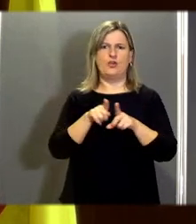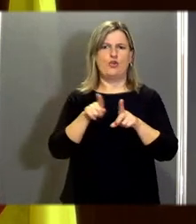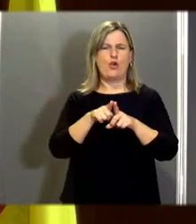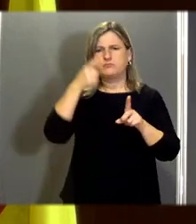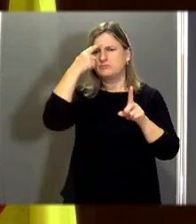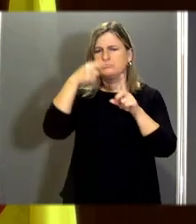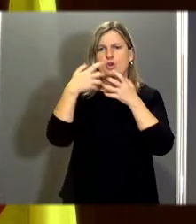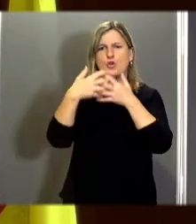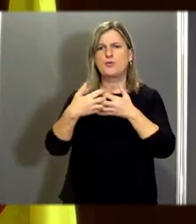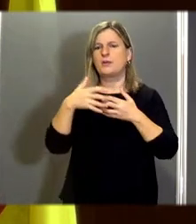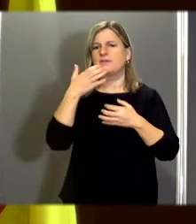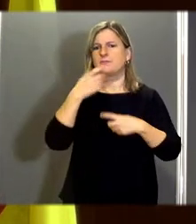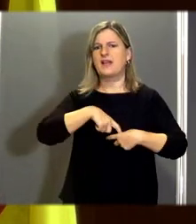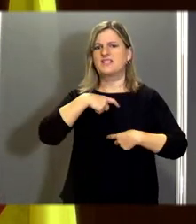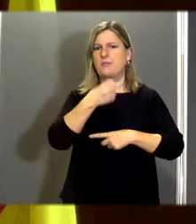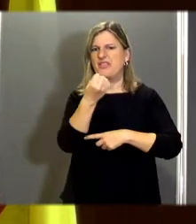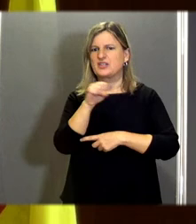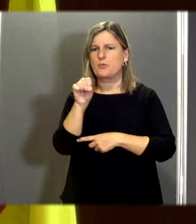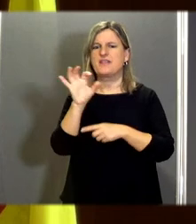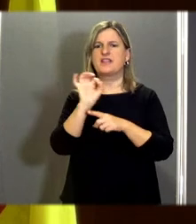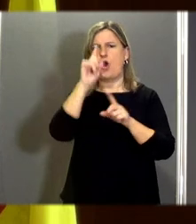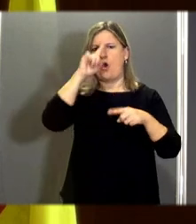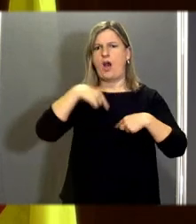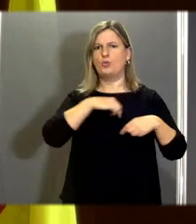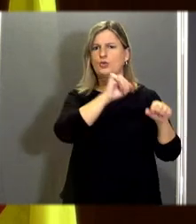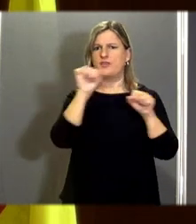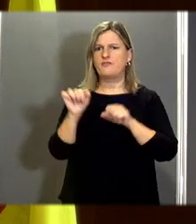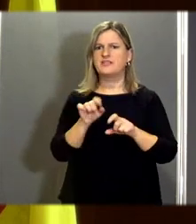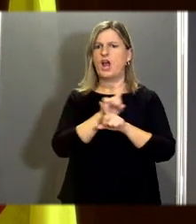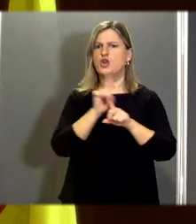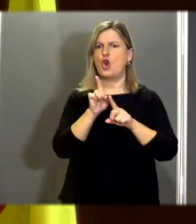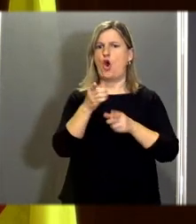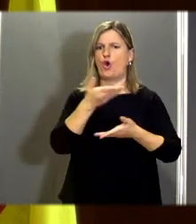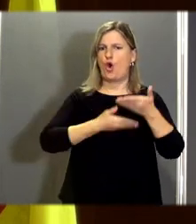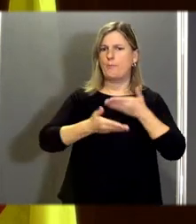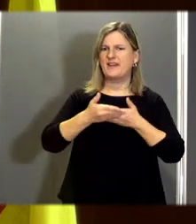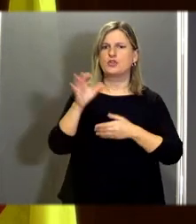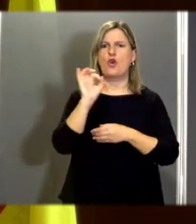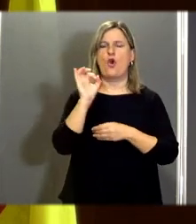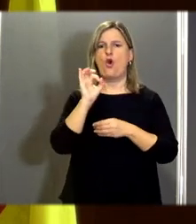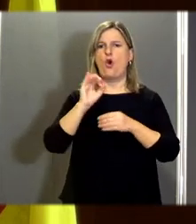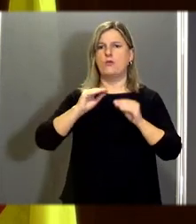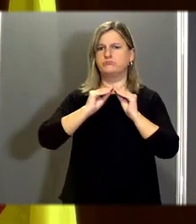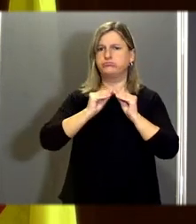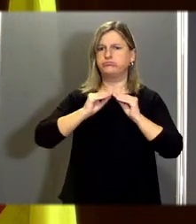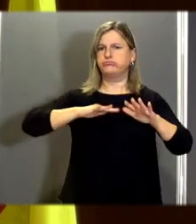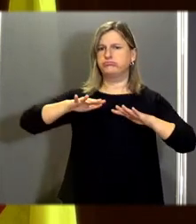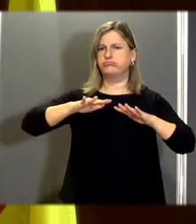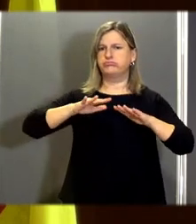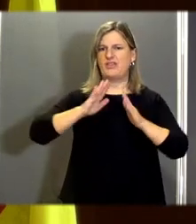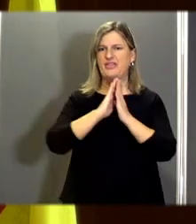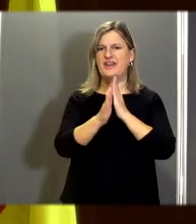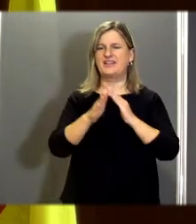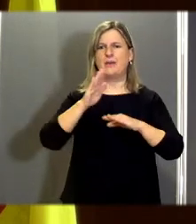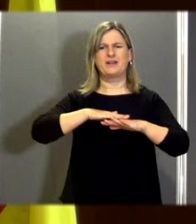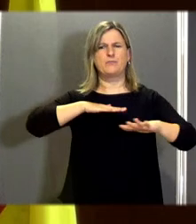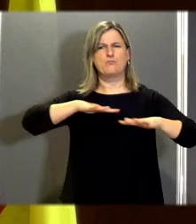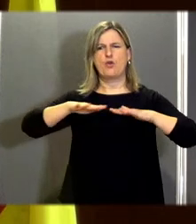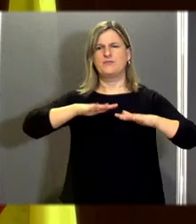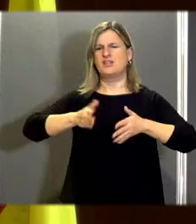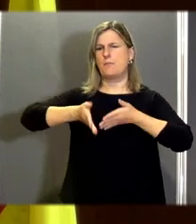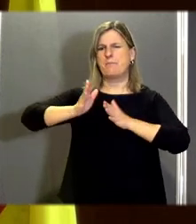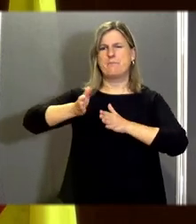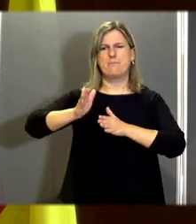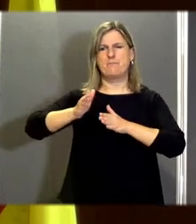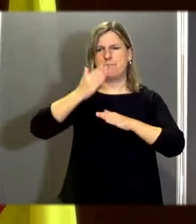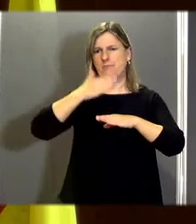lluita, com la desobediència civil, l'autodefensa, la no cooperació, l'acció directa, per garantir la mobilització permanent amb